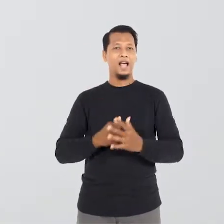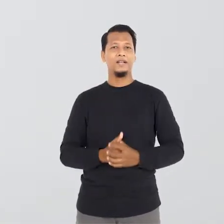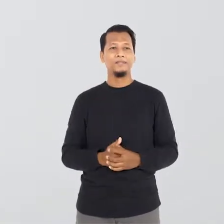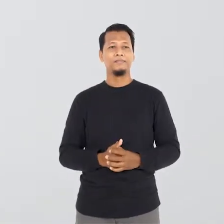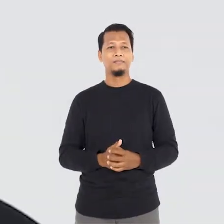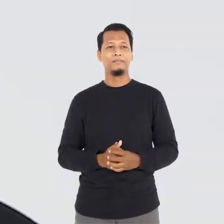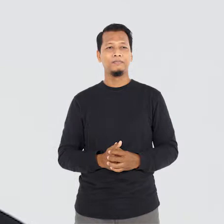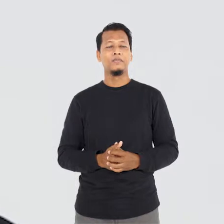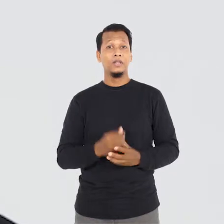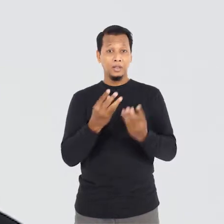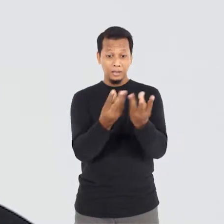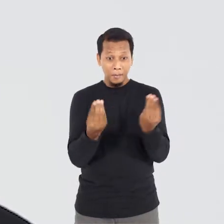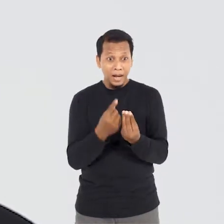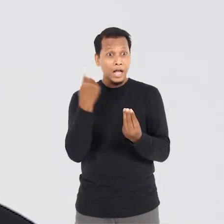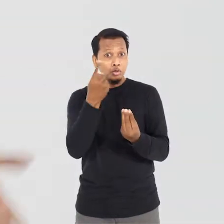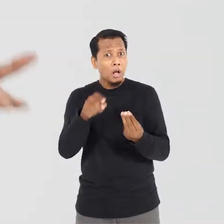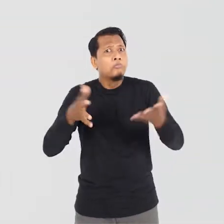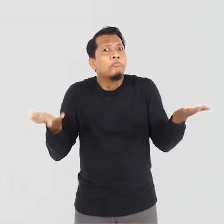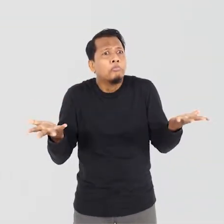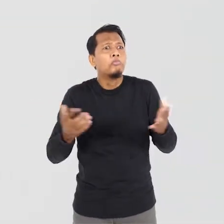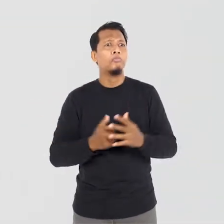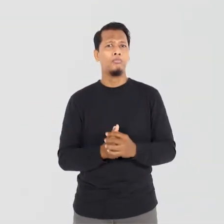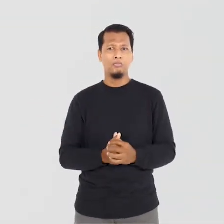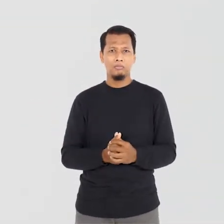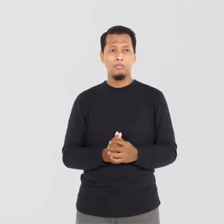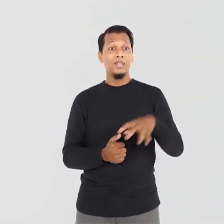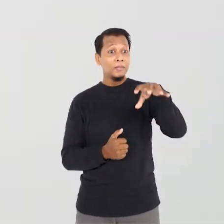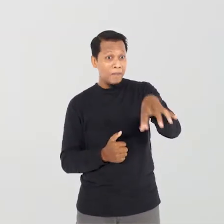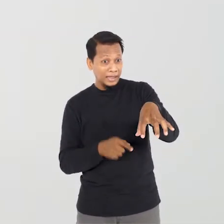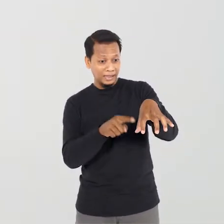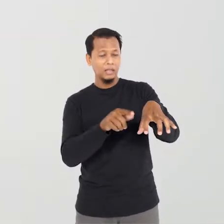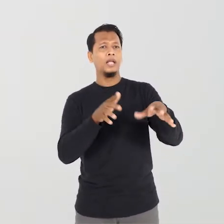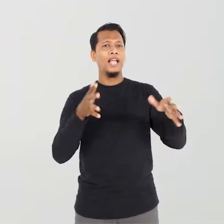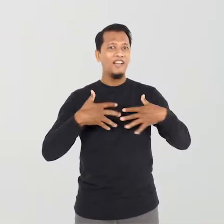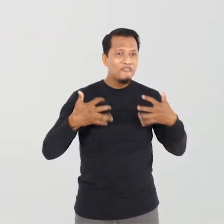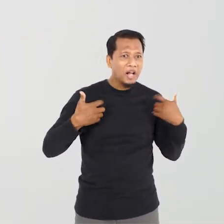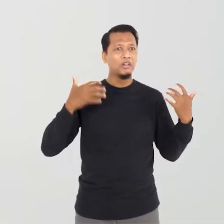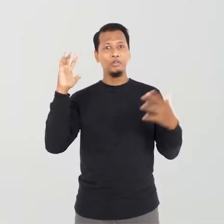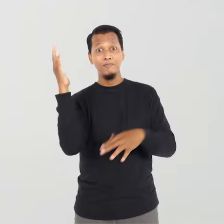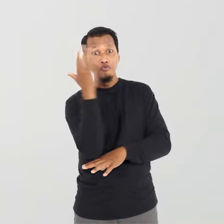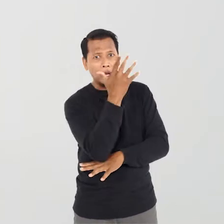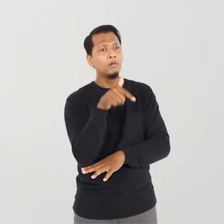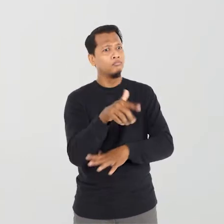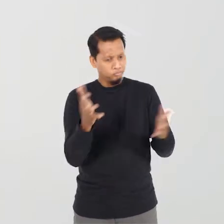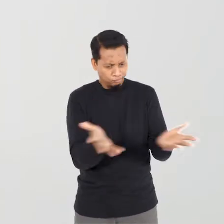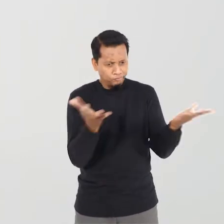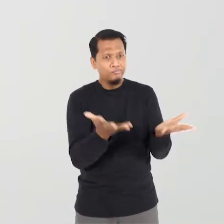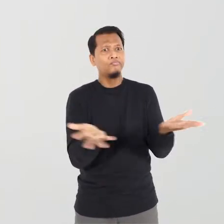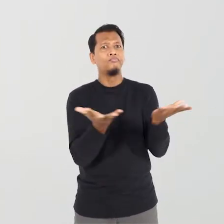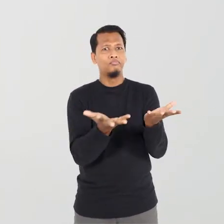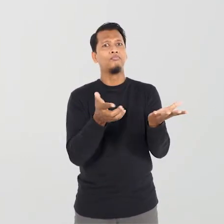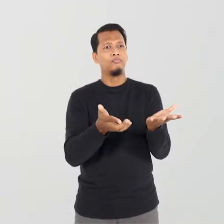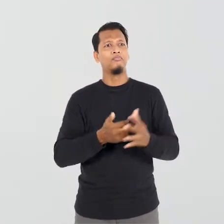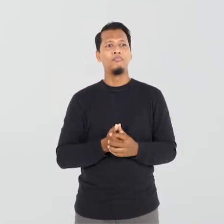yang di Jakarta. Taman Nasional itu adalah kawasan pelestarian hewan atau tanaman tertentu,